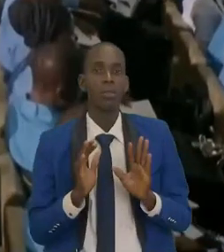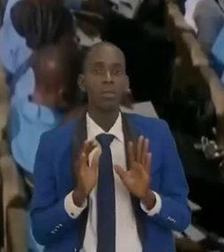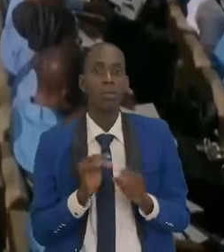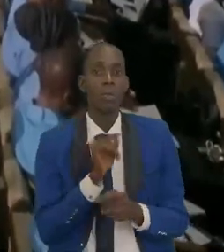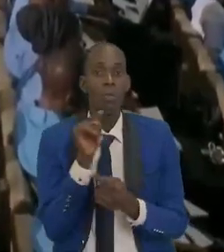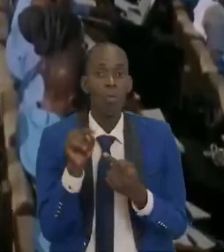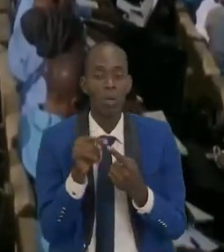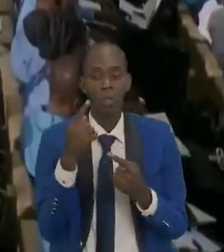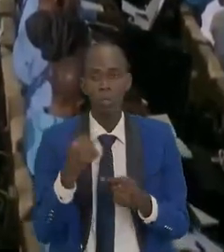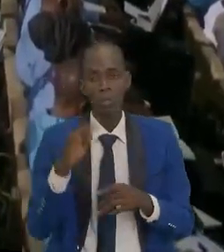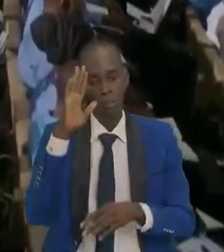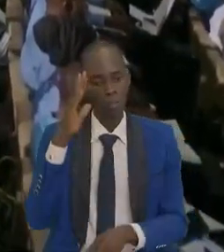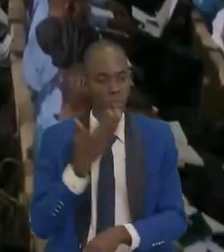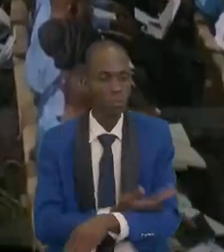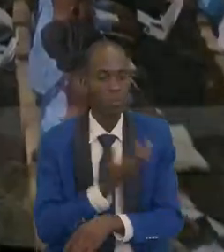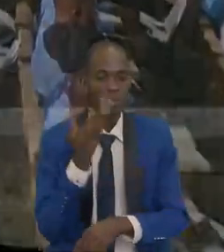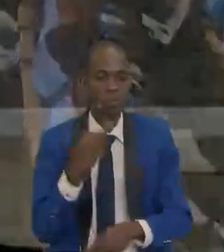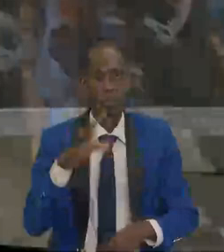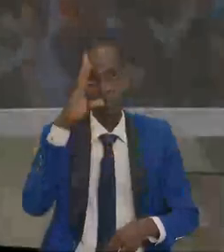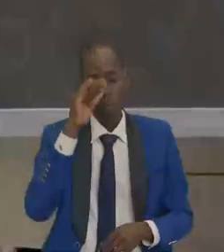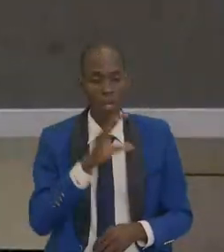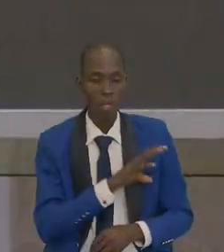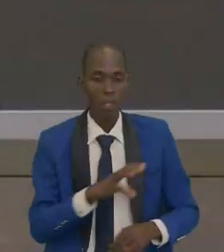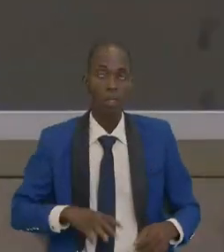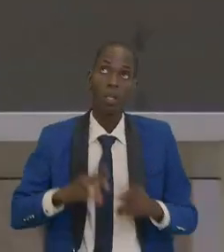Quand le Fils de l'homme viendra,